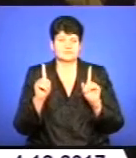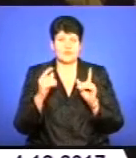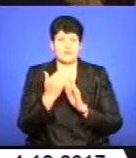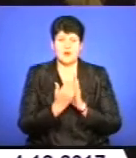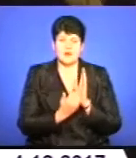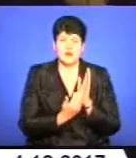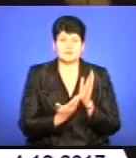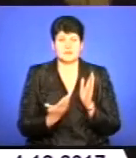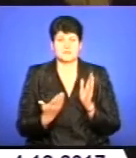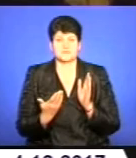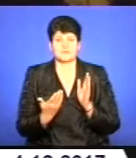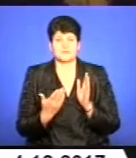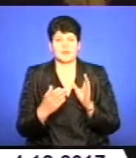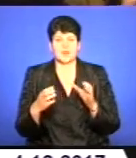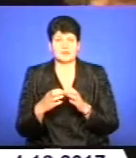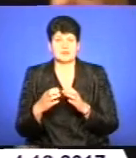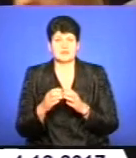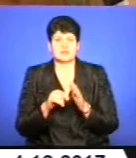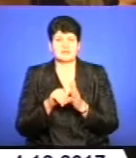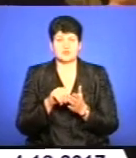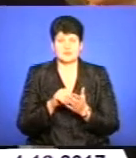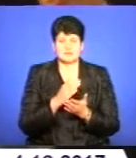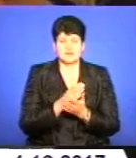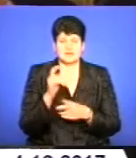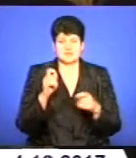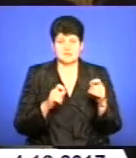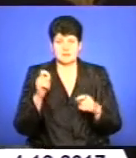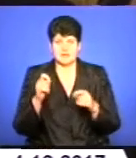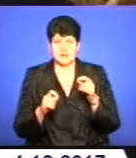плані колективів, які виступають на фестивалі. І